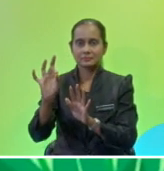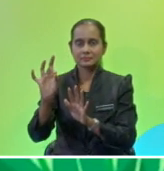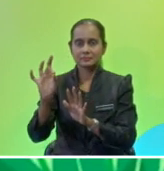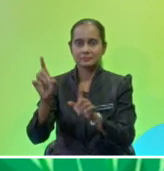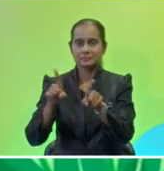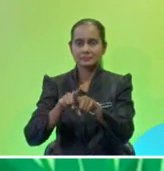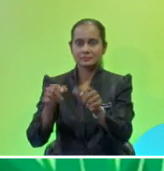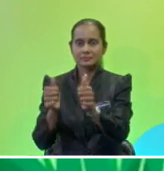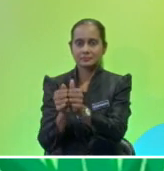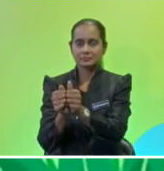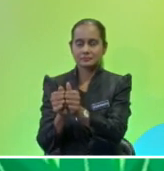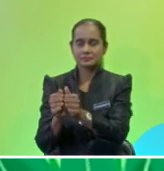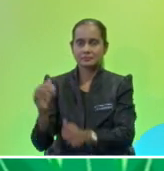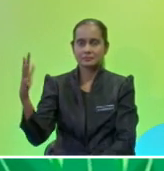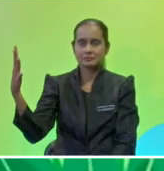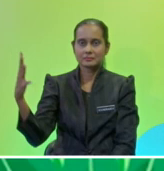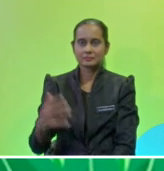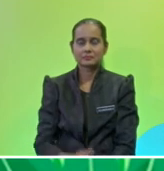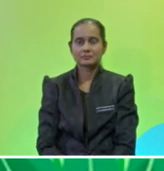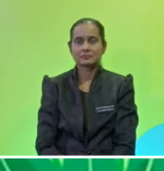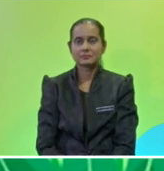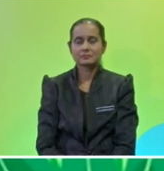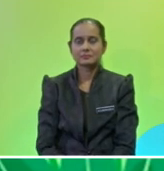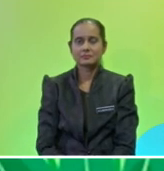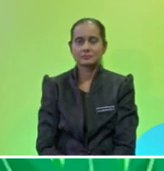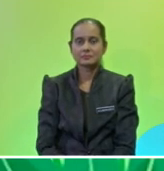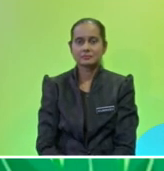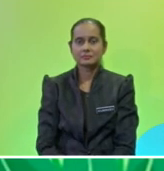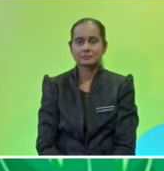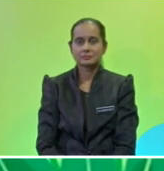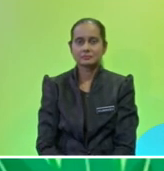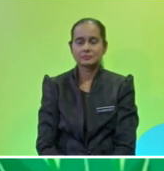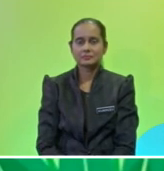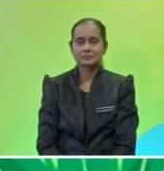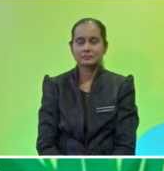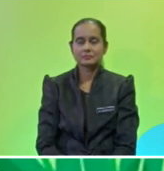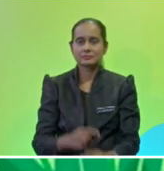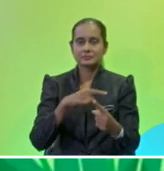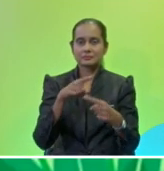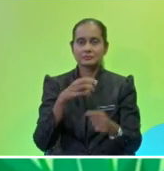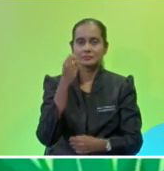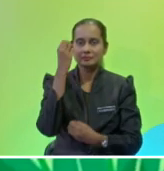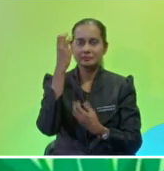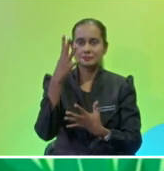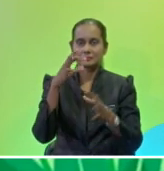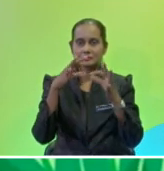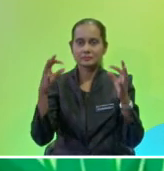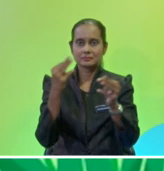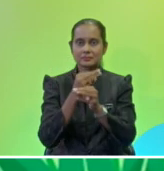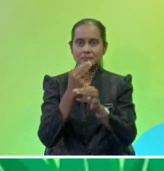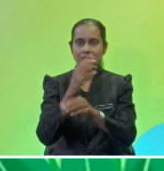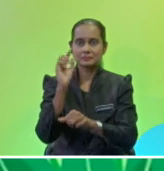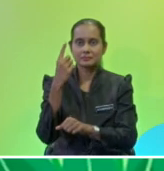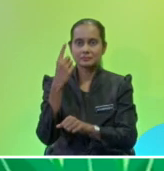15 jadi Mira dekat sini aku pilih kita sebut ayat matematika saja dia menunjukkan bahwa